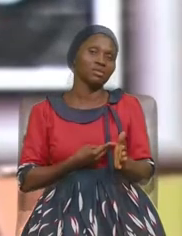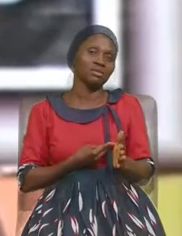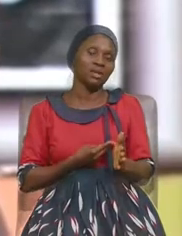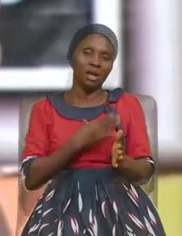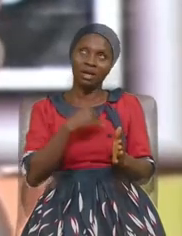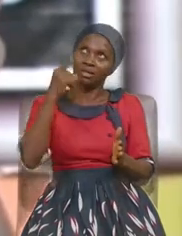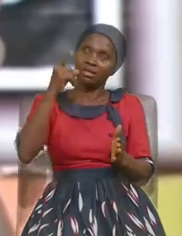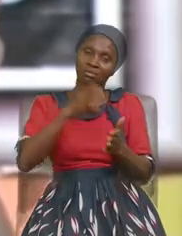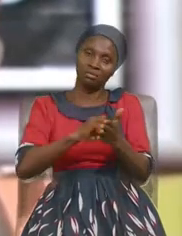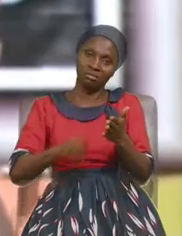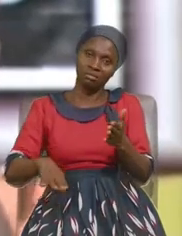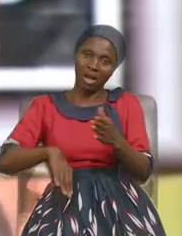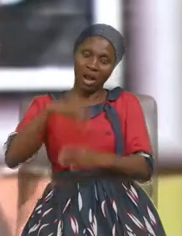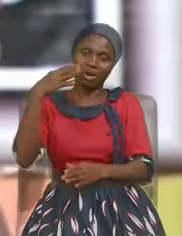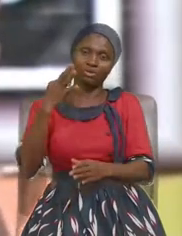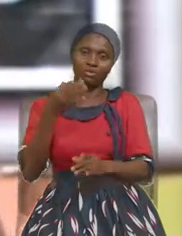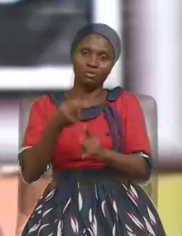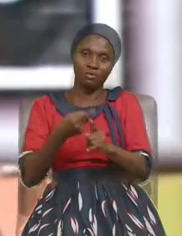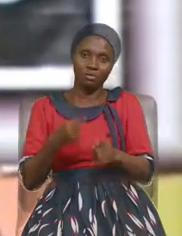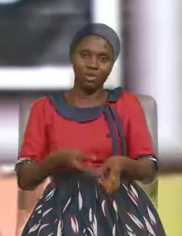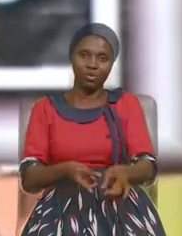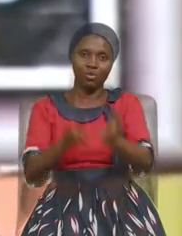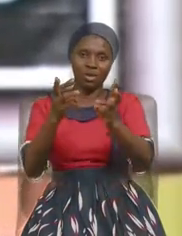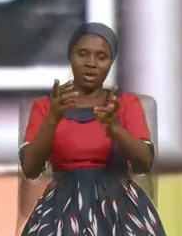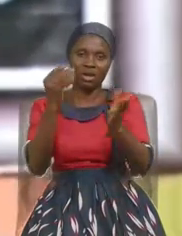le clouant à la croix. Verset